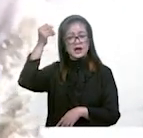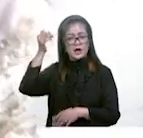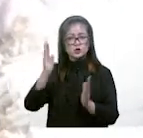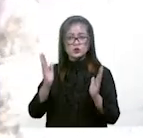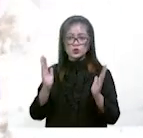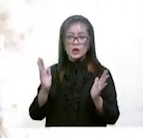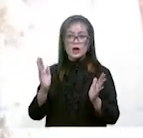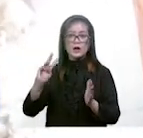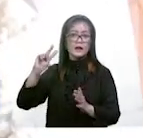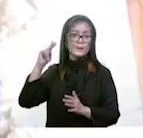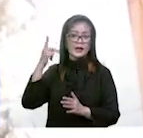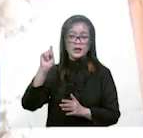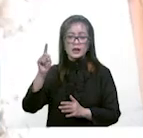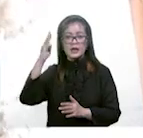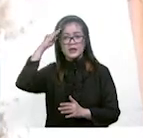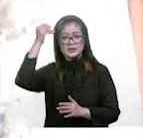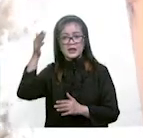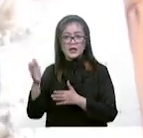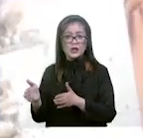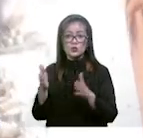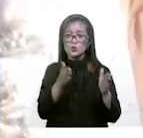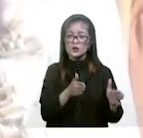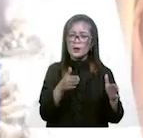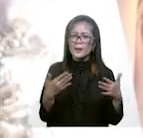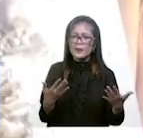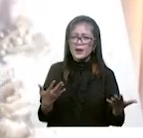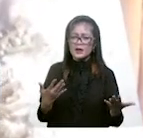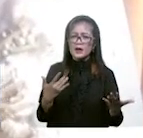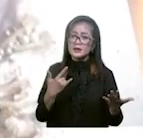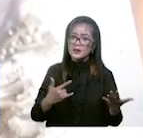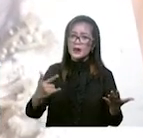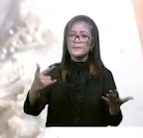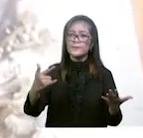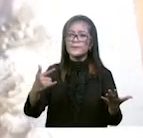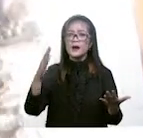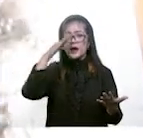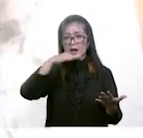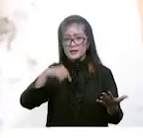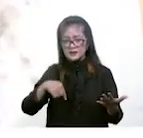ada rencana untuk ditunda atau gimana, atau tetap kekeh hari ini.